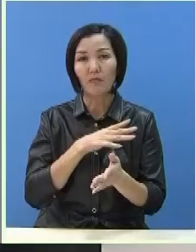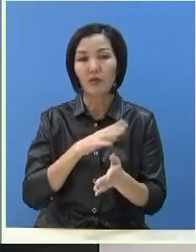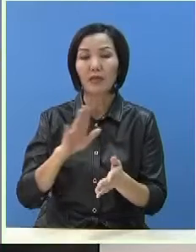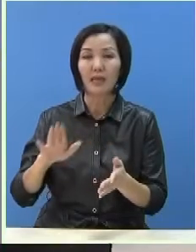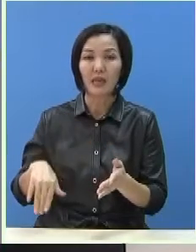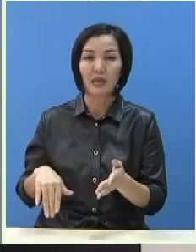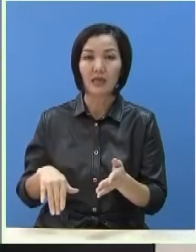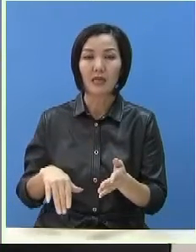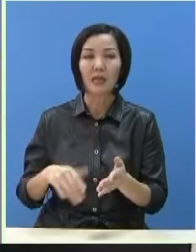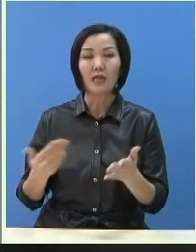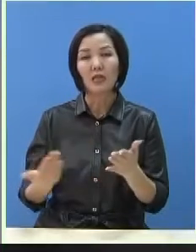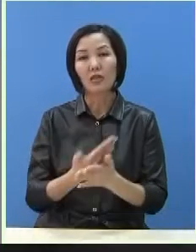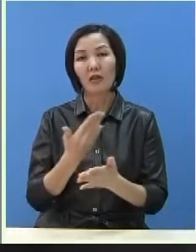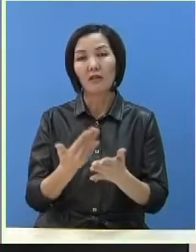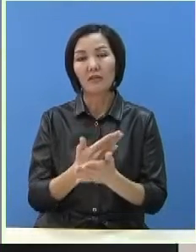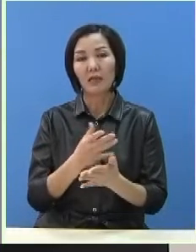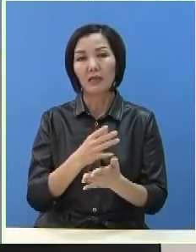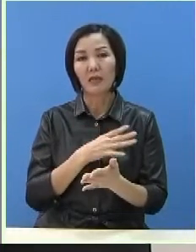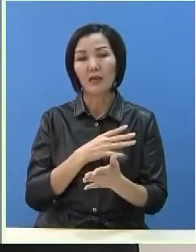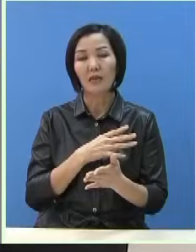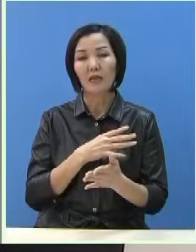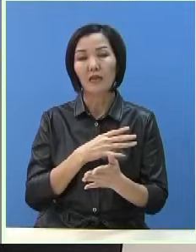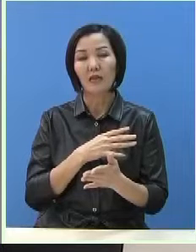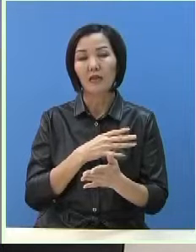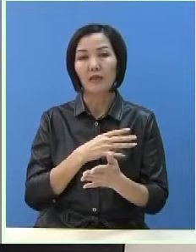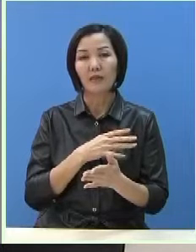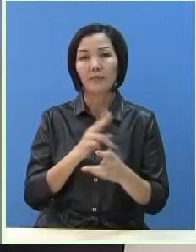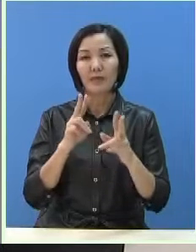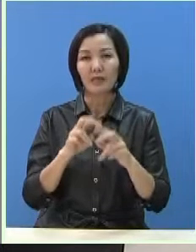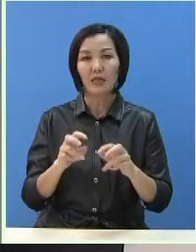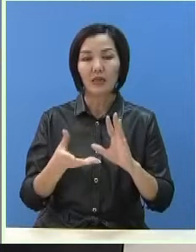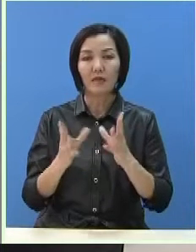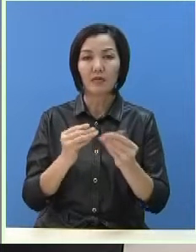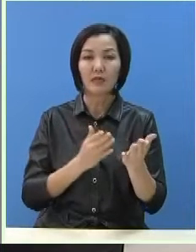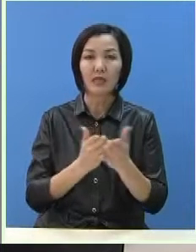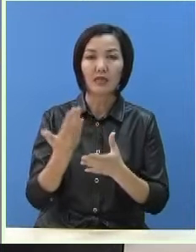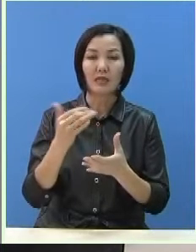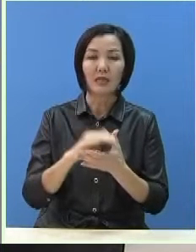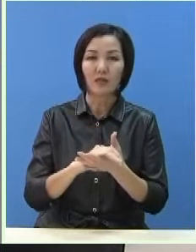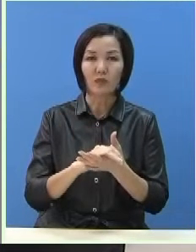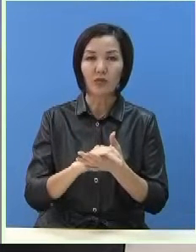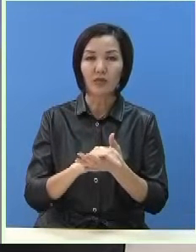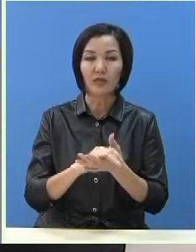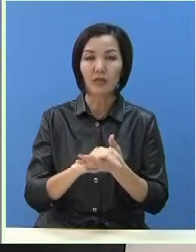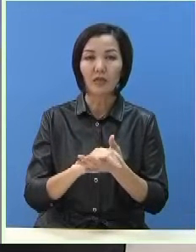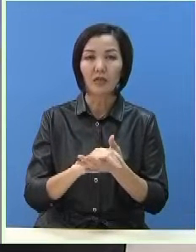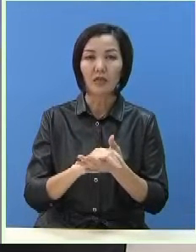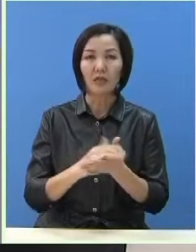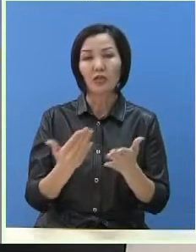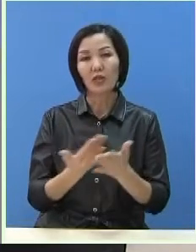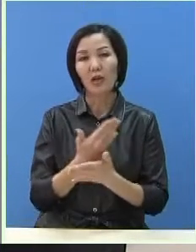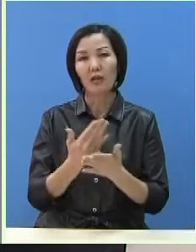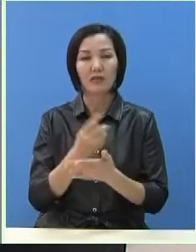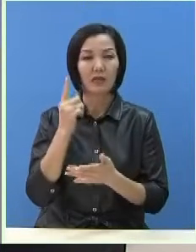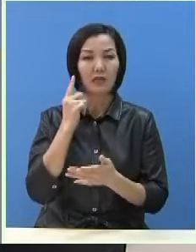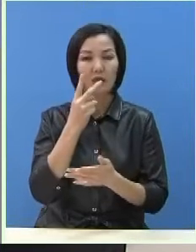кейінгі жаңалықтарда одан кейін сарапшылардың, жалпы саясаттанушылардың берген бағасына қарап отырсақ, жаңалықтарды көріп,